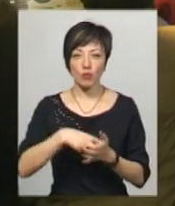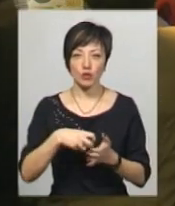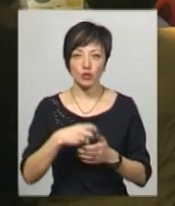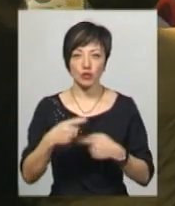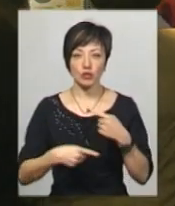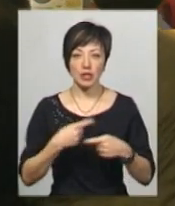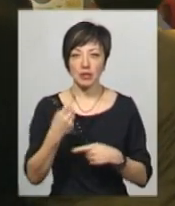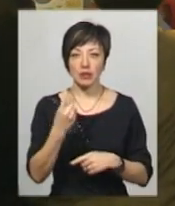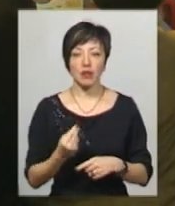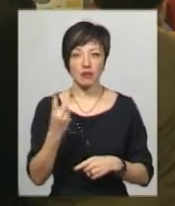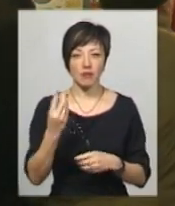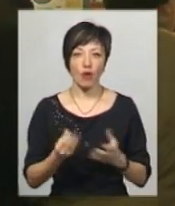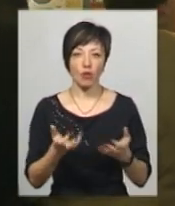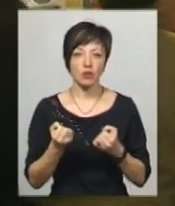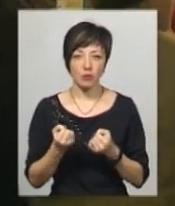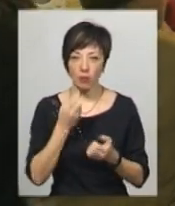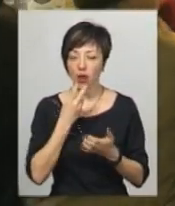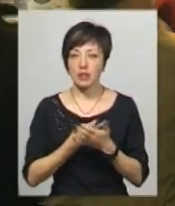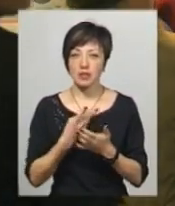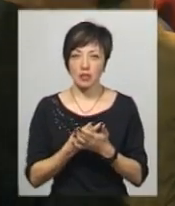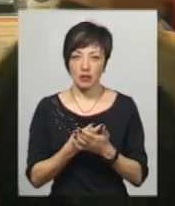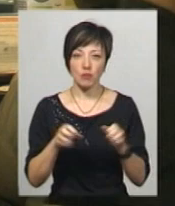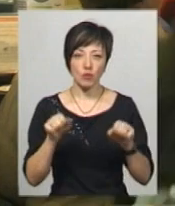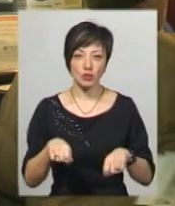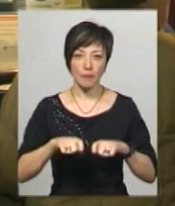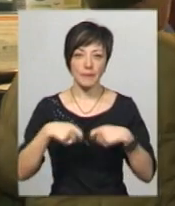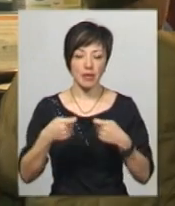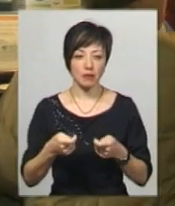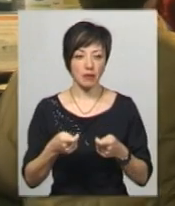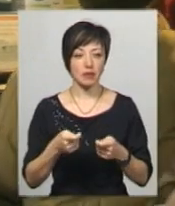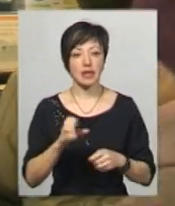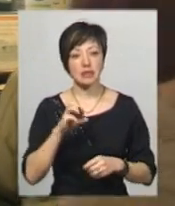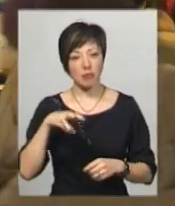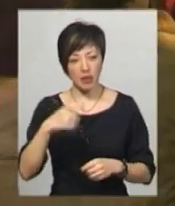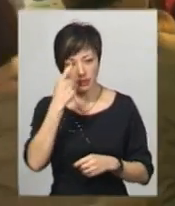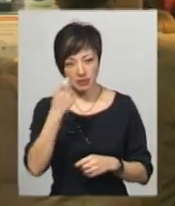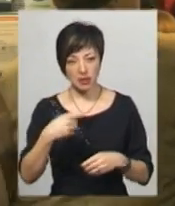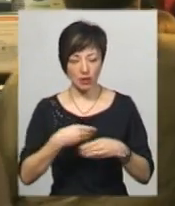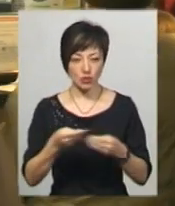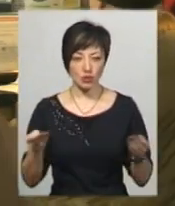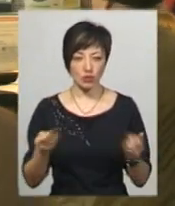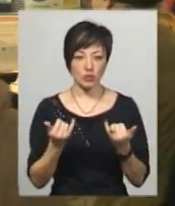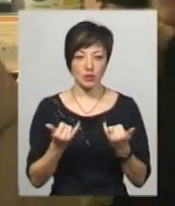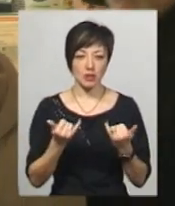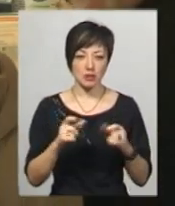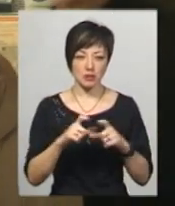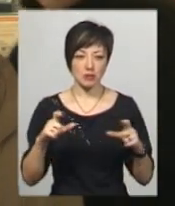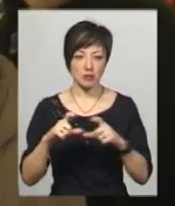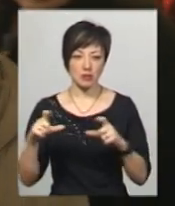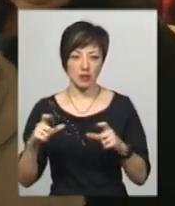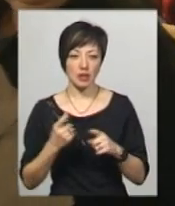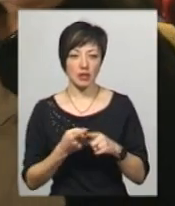через день-два, будуть отримані. Показники можна передати як смс-інформуванням, я роздаю зараз